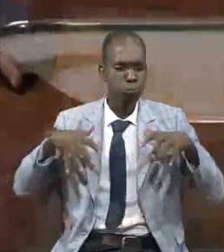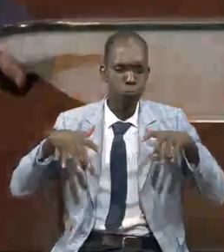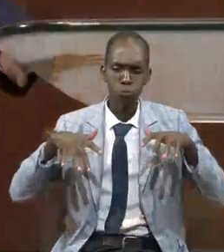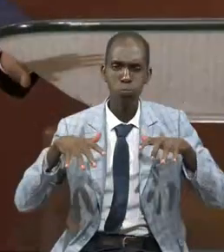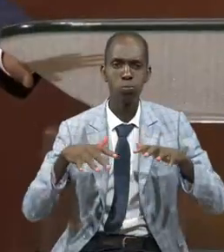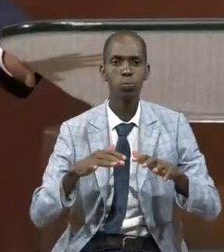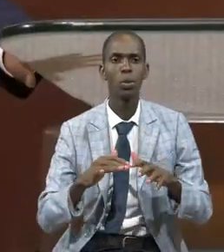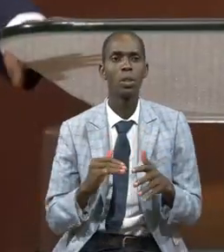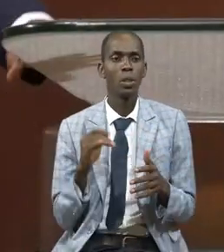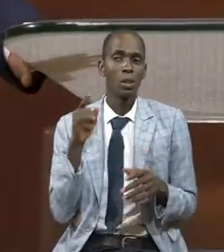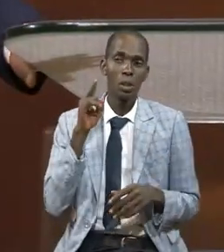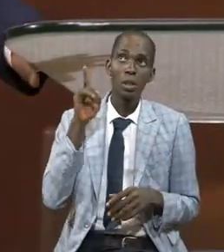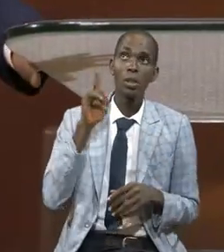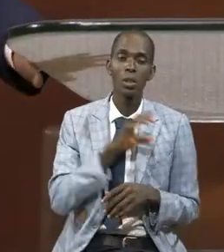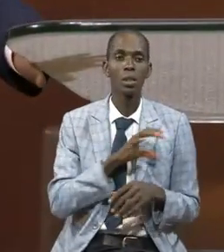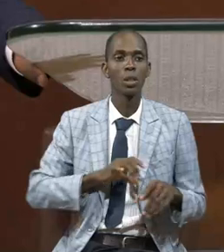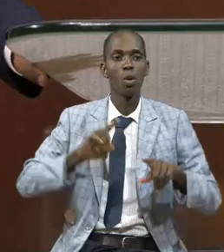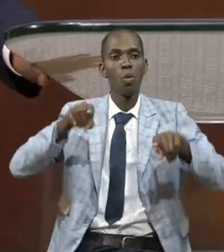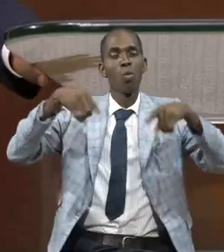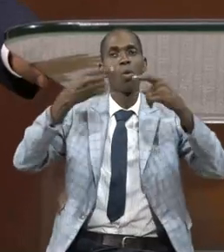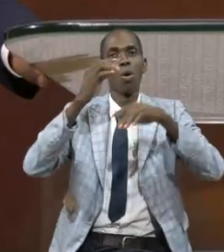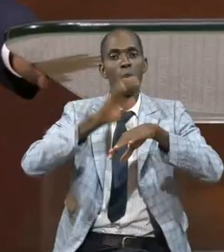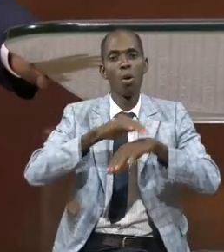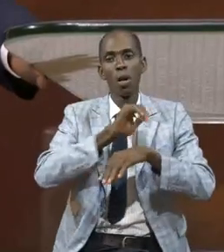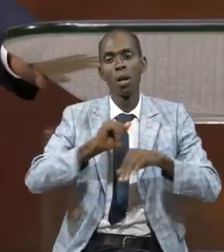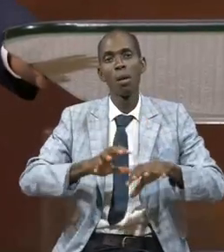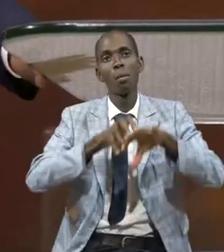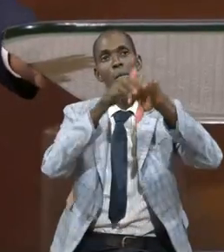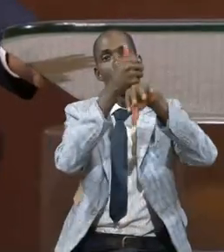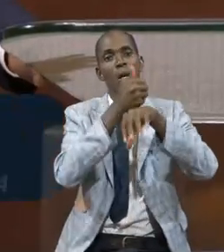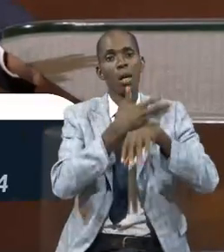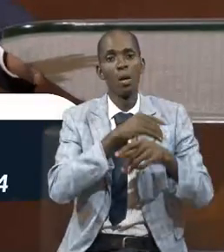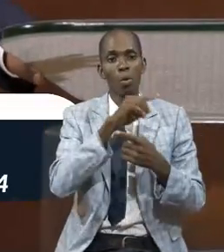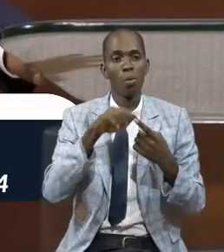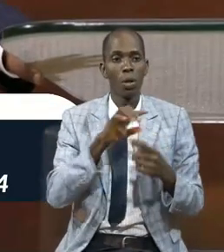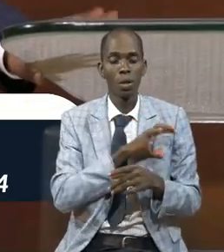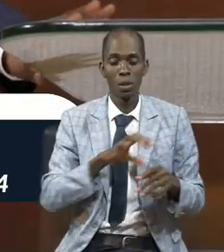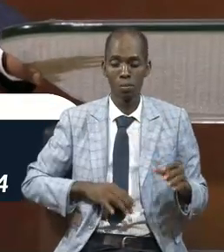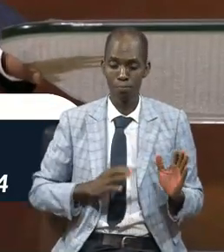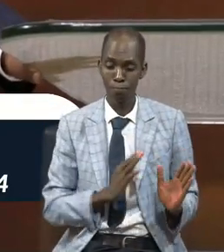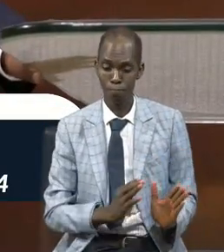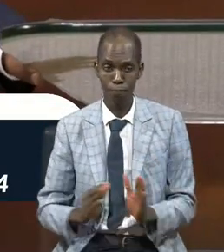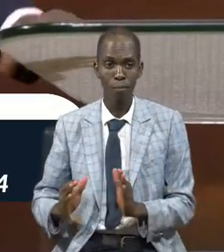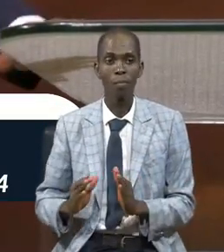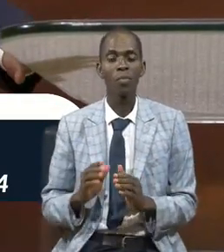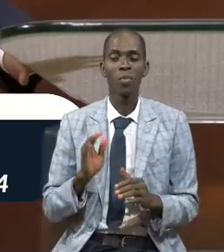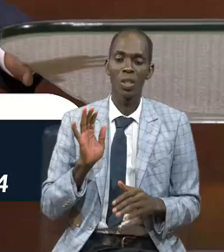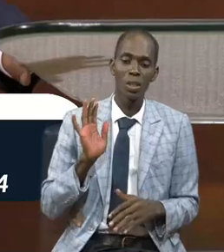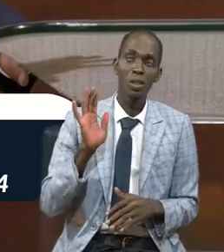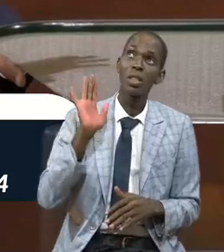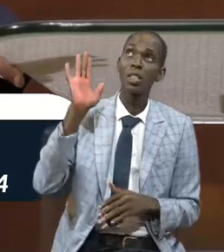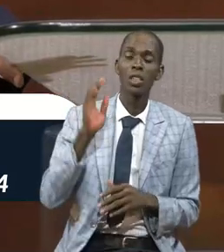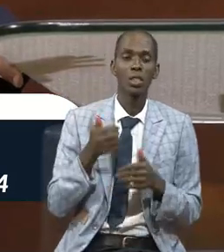Voyant la foule, Jésus monta sur la montagne et après qu'il se fut assis, ses